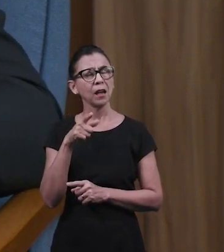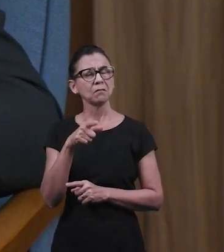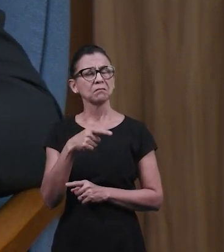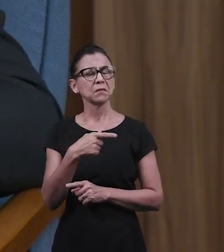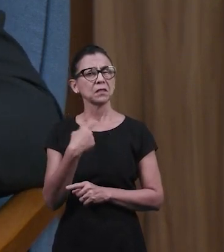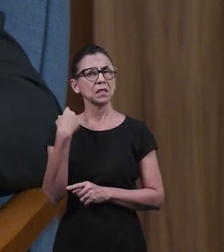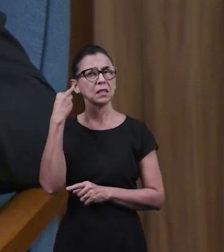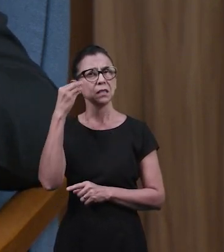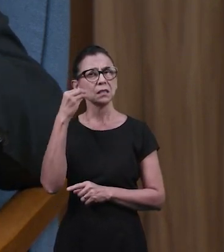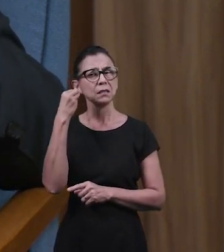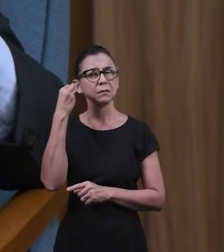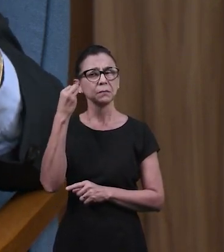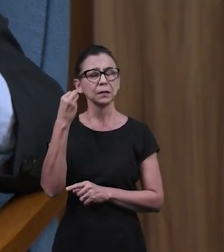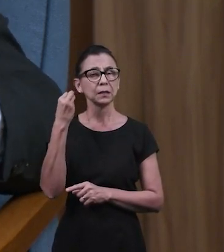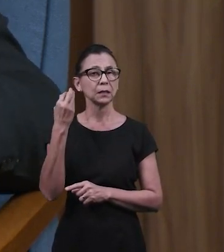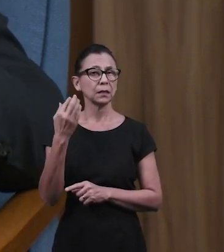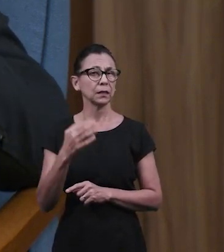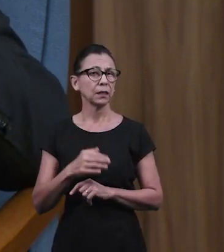elle accepte,